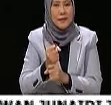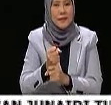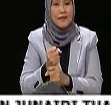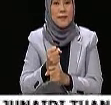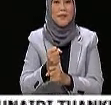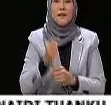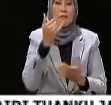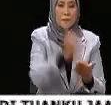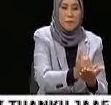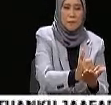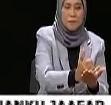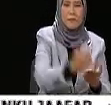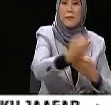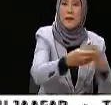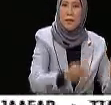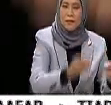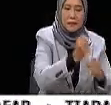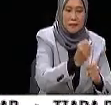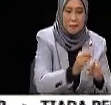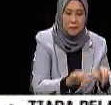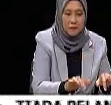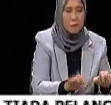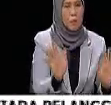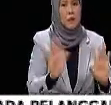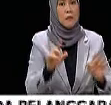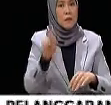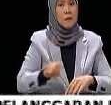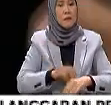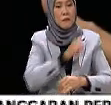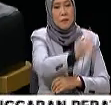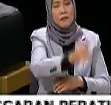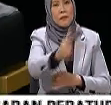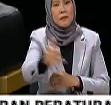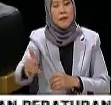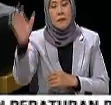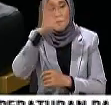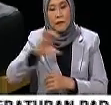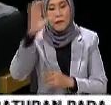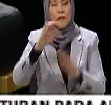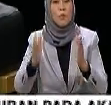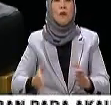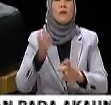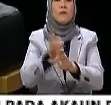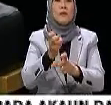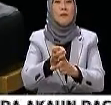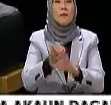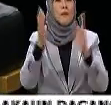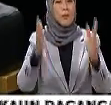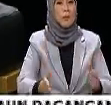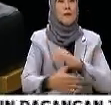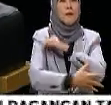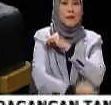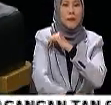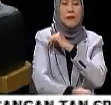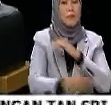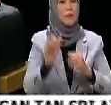kita duduk dan pilih kita mesti turun ke Medan kita mesti mencari orang susah bukan orang susah mencari